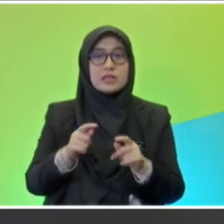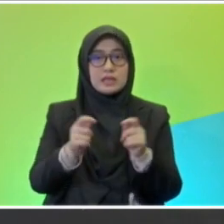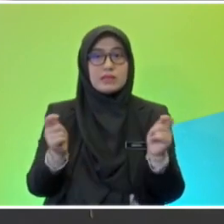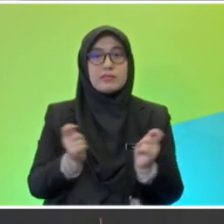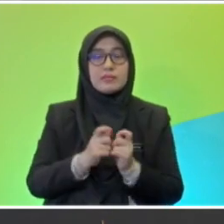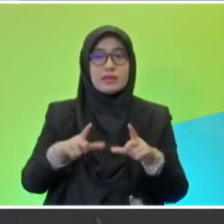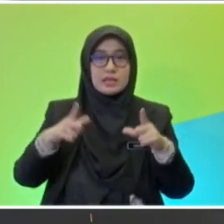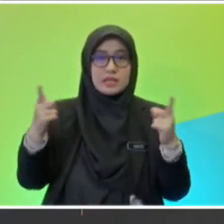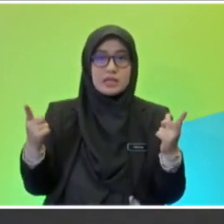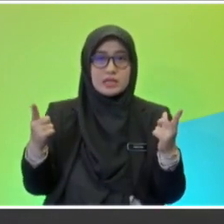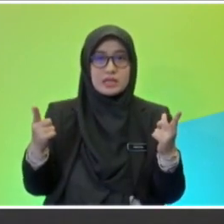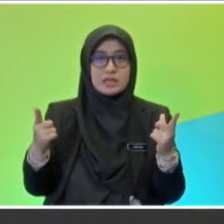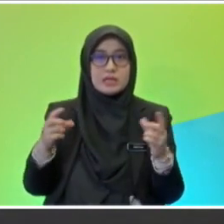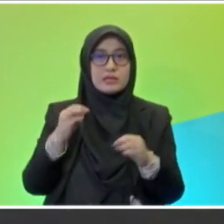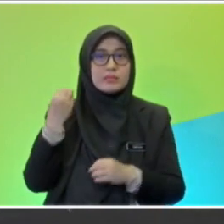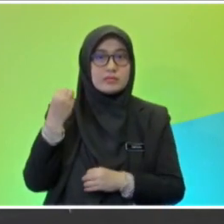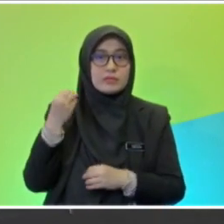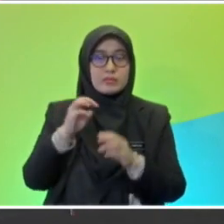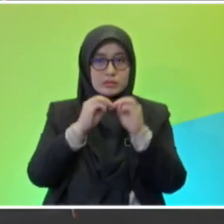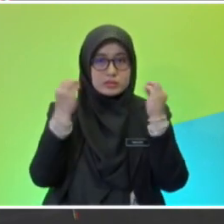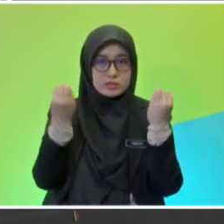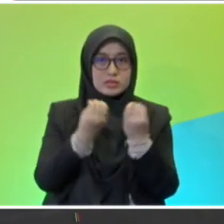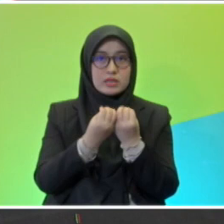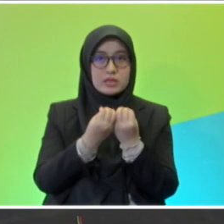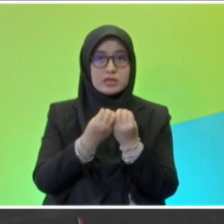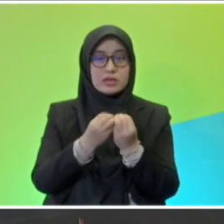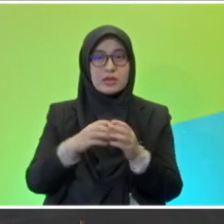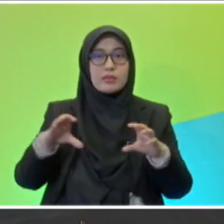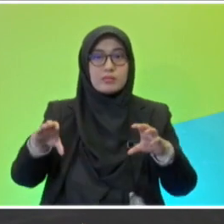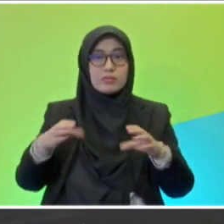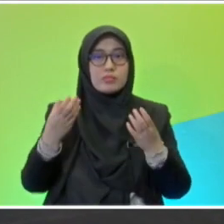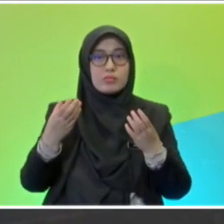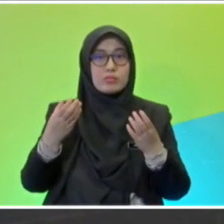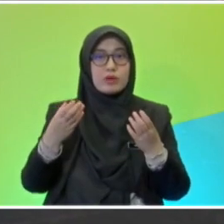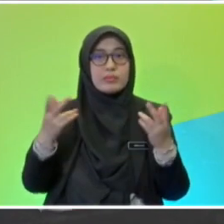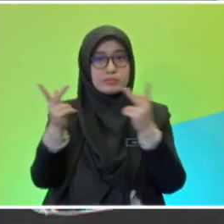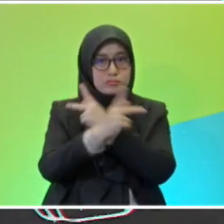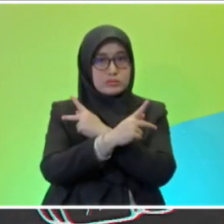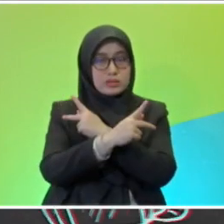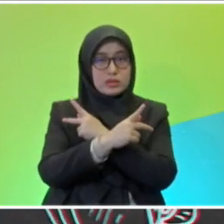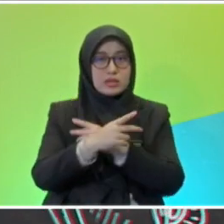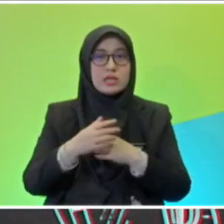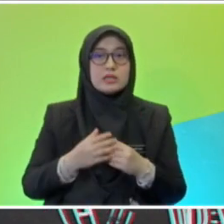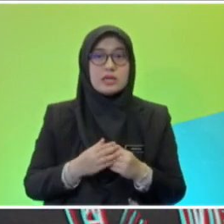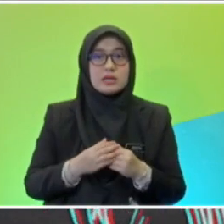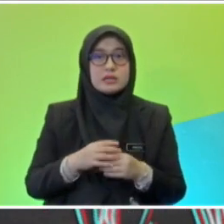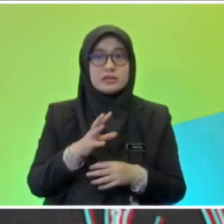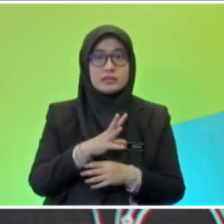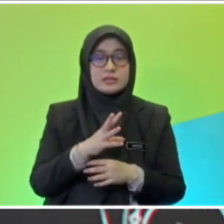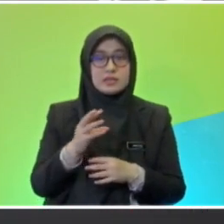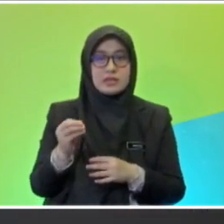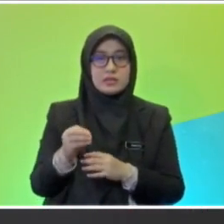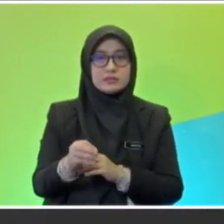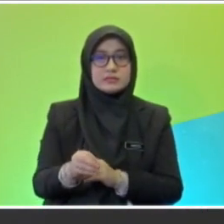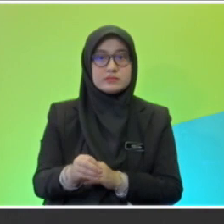perang terhadap British menduduki Balai Polis menduduki bangunan kerajaan dan mengibarkan bendera merah di kualiberang Haji